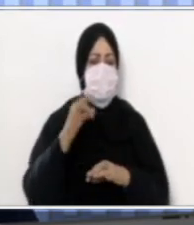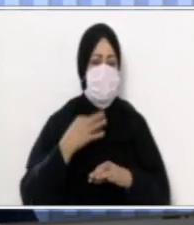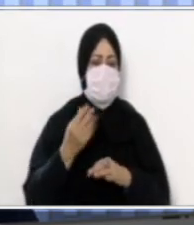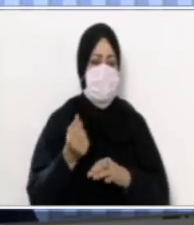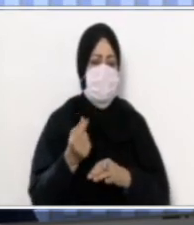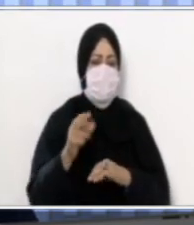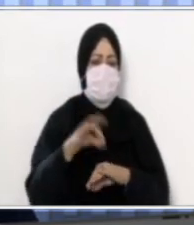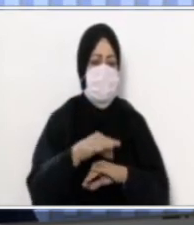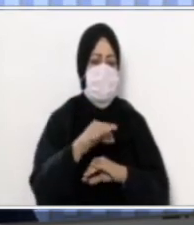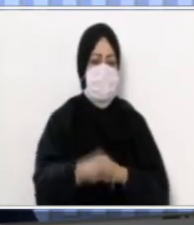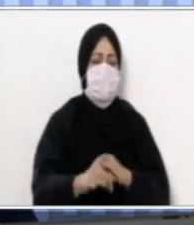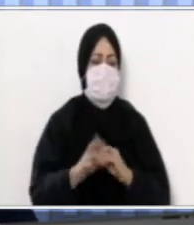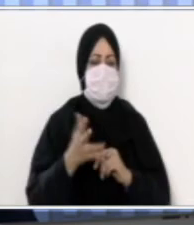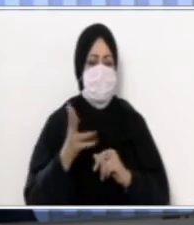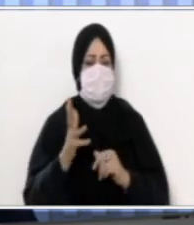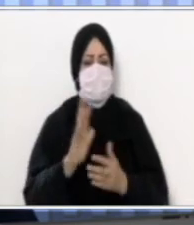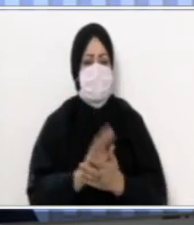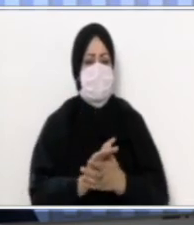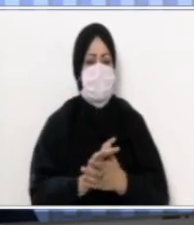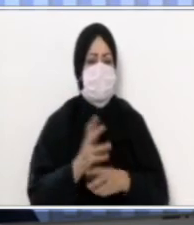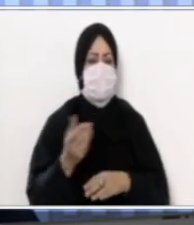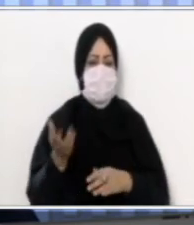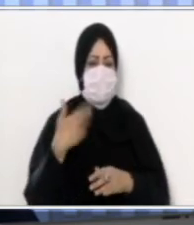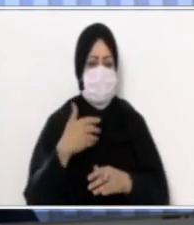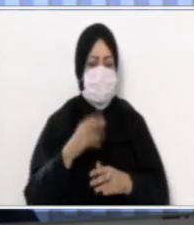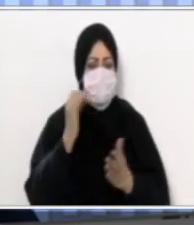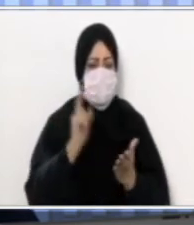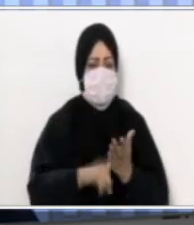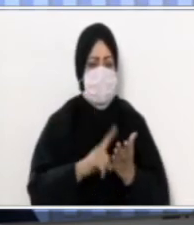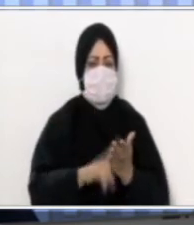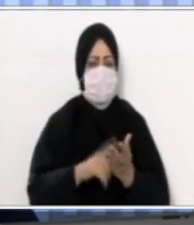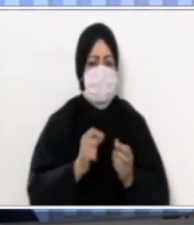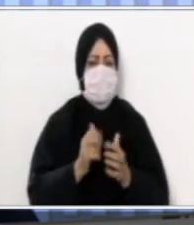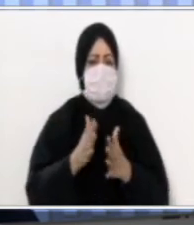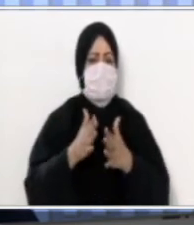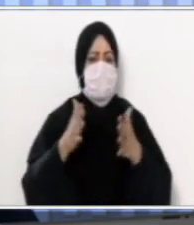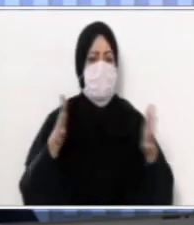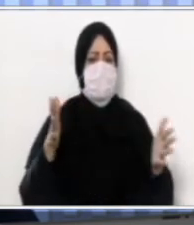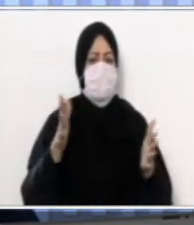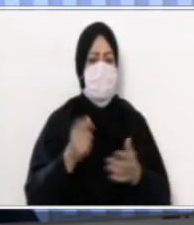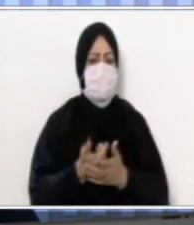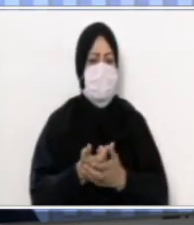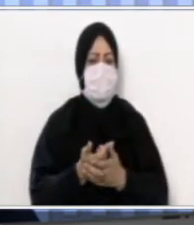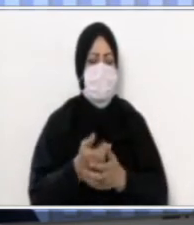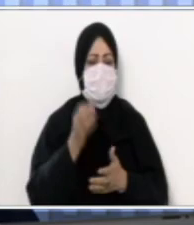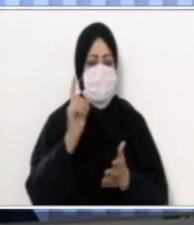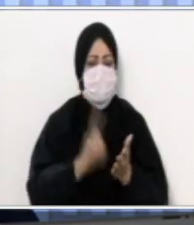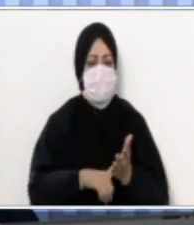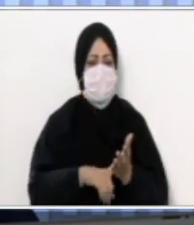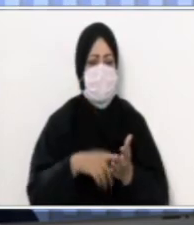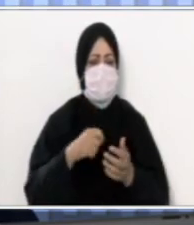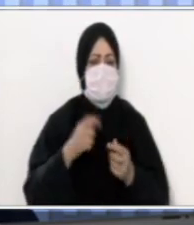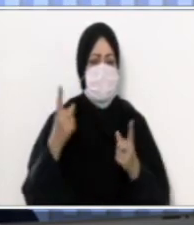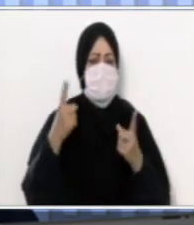هل أعطيها لهم كي أتفادى شرهم، أو الحاجة عليهم أن يتقوا الله عز وجل وأن لا يتعدوا على